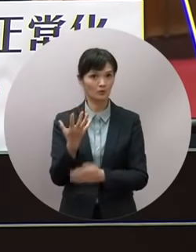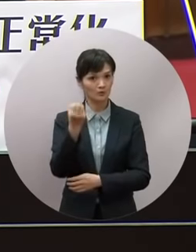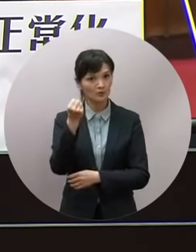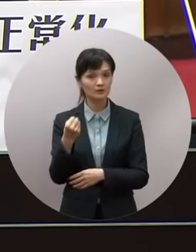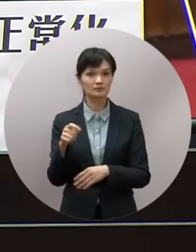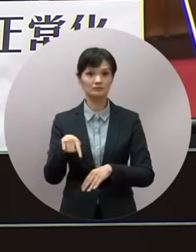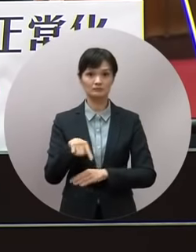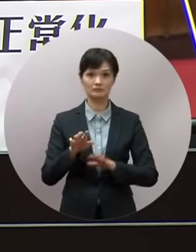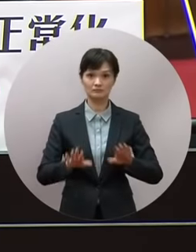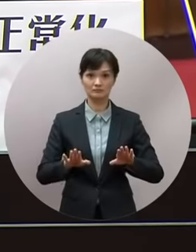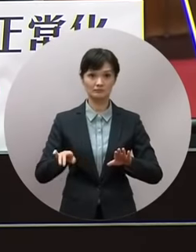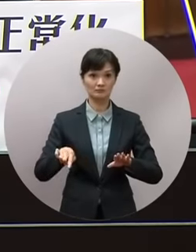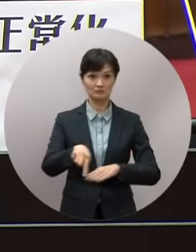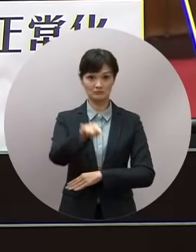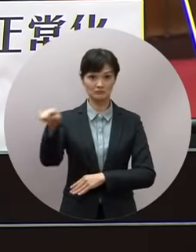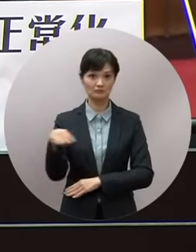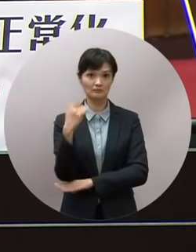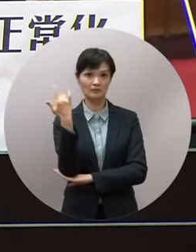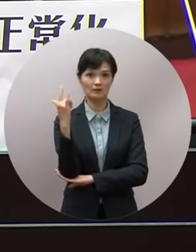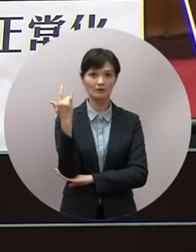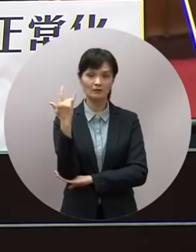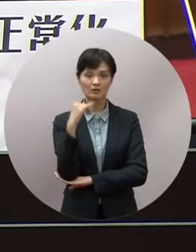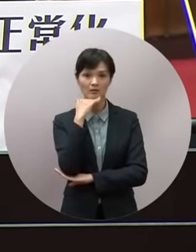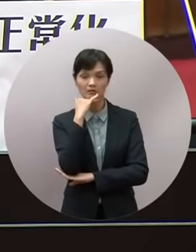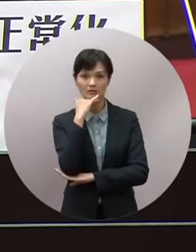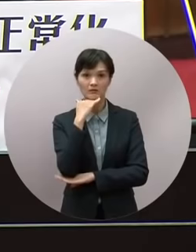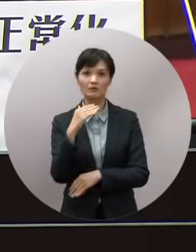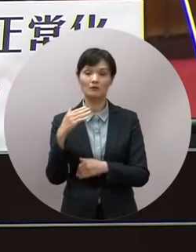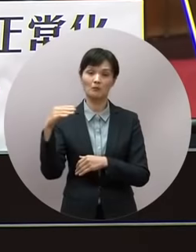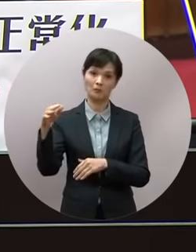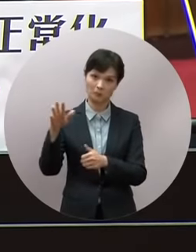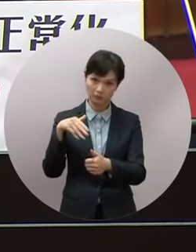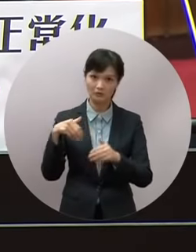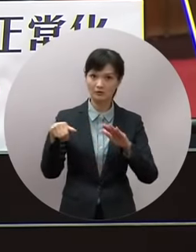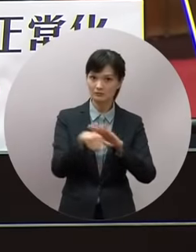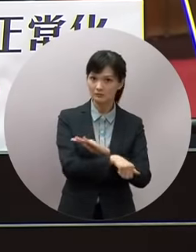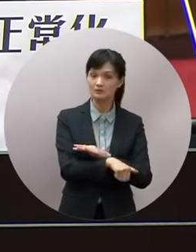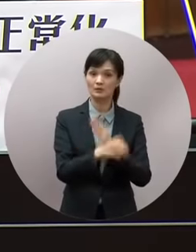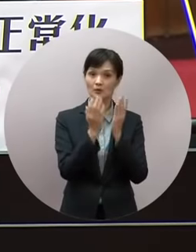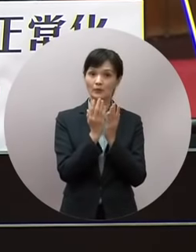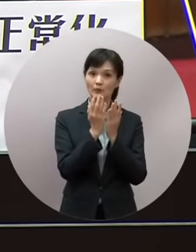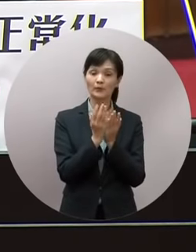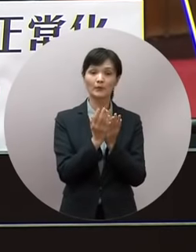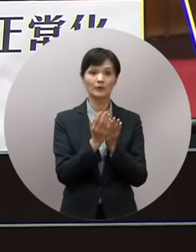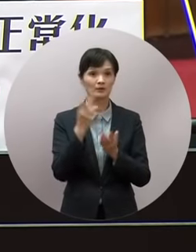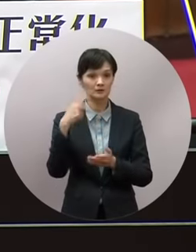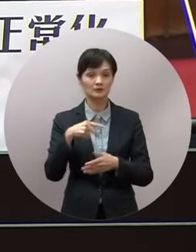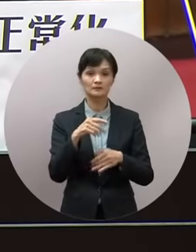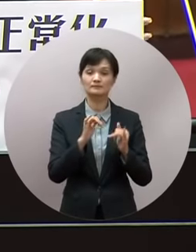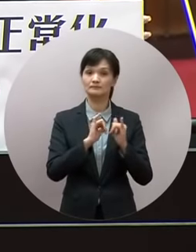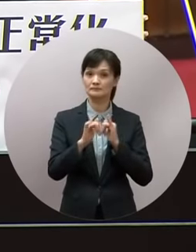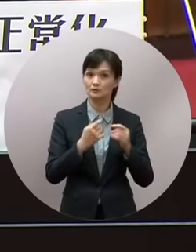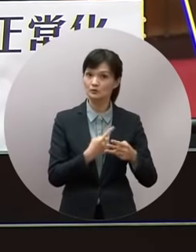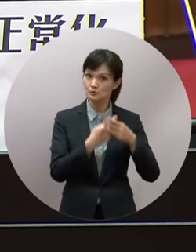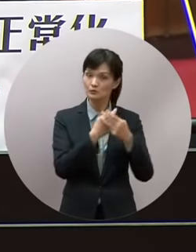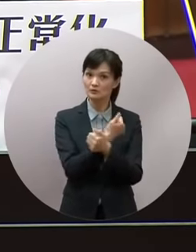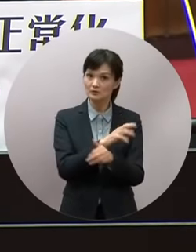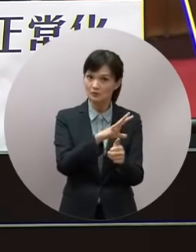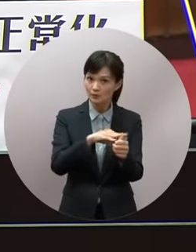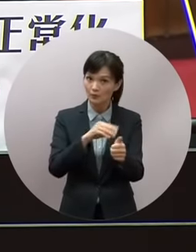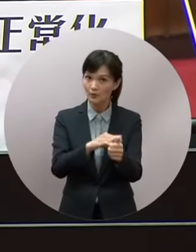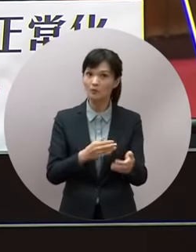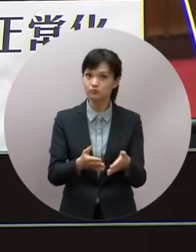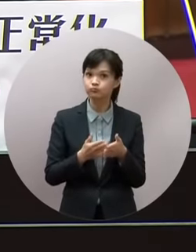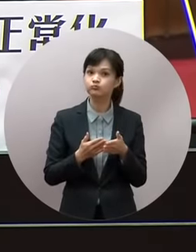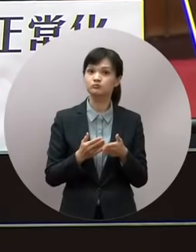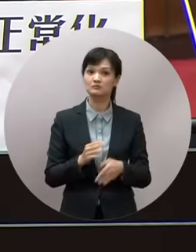来台湾学习台湾的民主经验，继续体会台湾的生活方式。第二个呢，